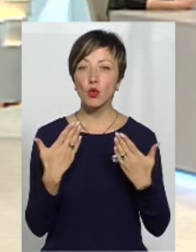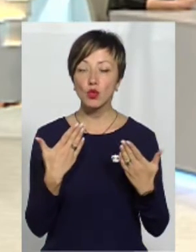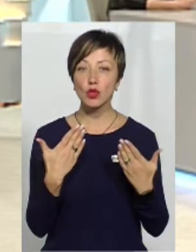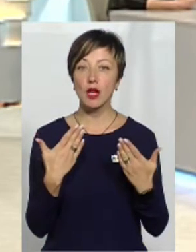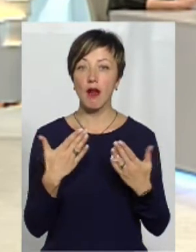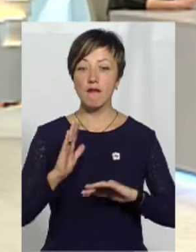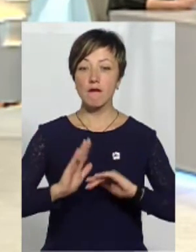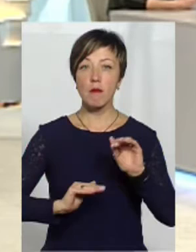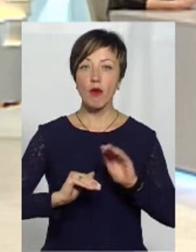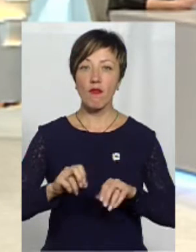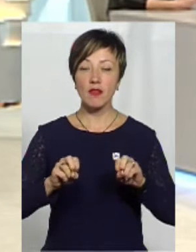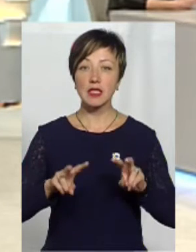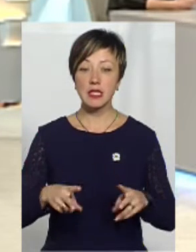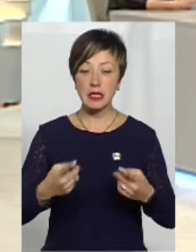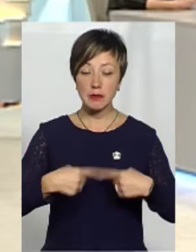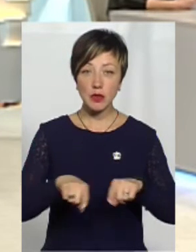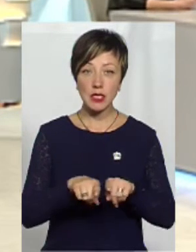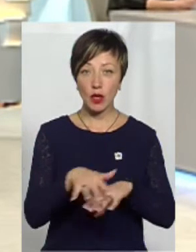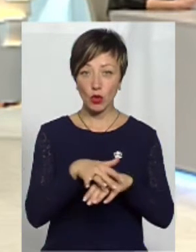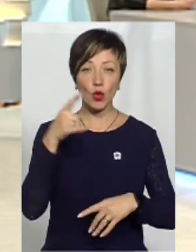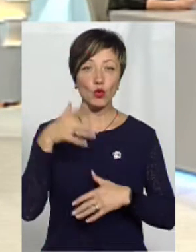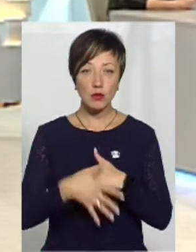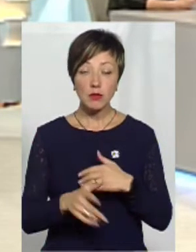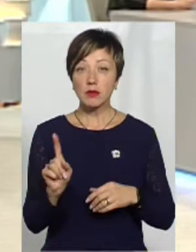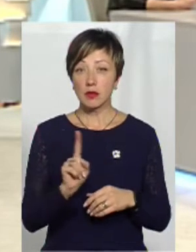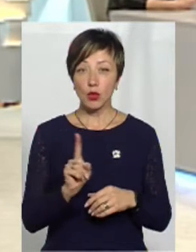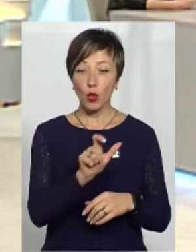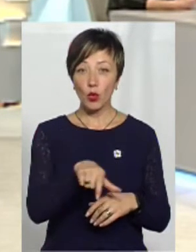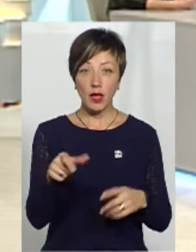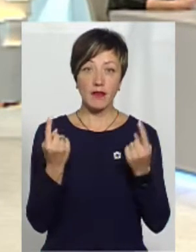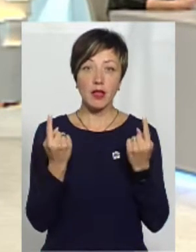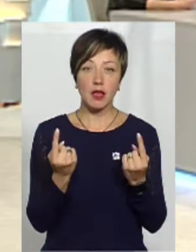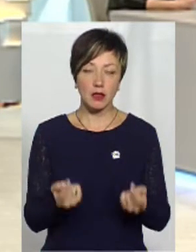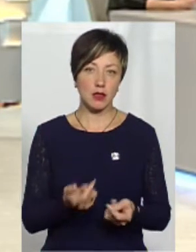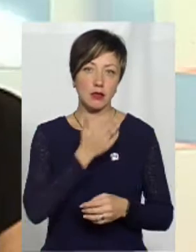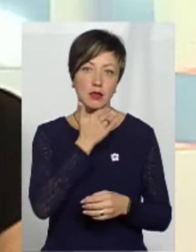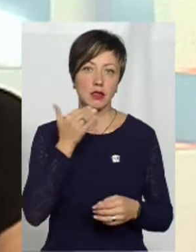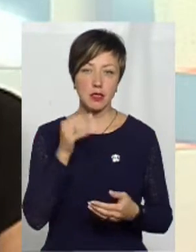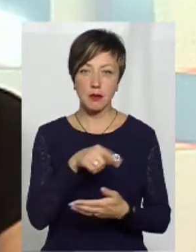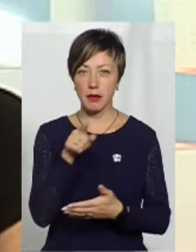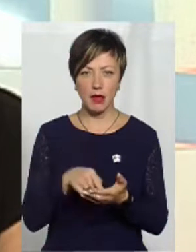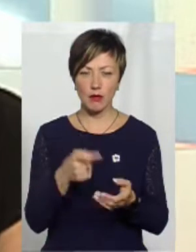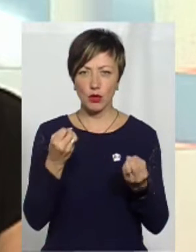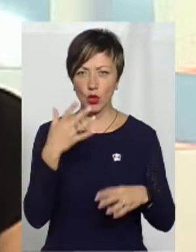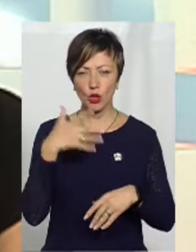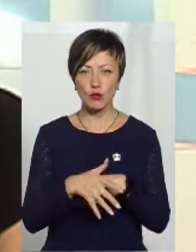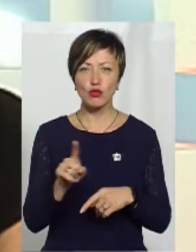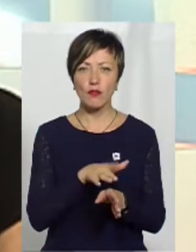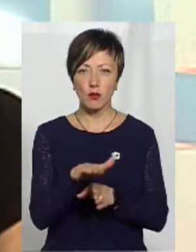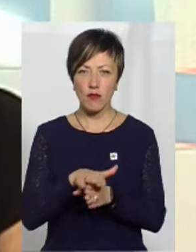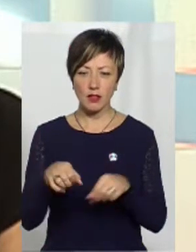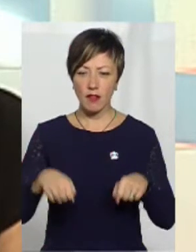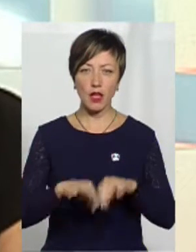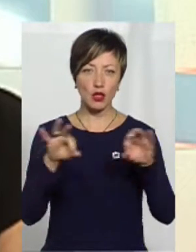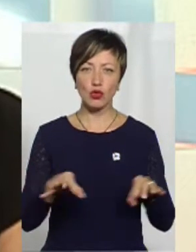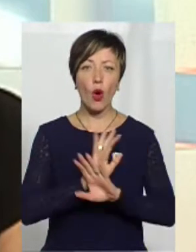в професійному певному експертному середовищі, ти розумієш, що у людей величезна кількість запитань, тому що вони просто не розуміють, що відбувається, і що